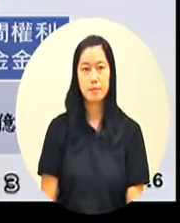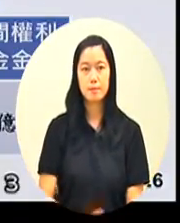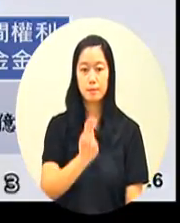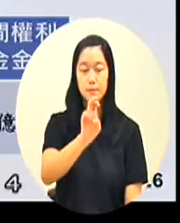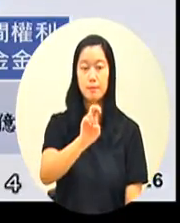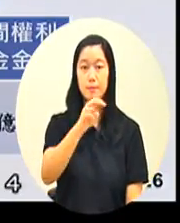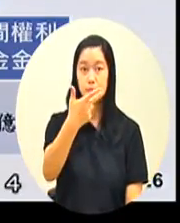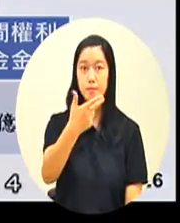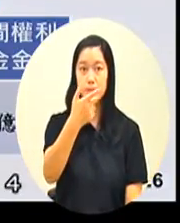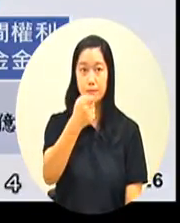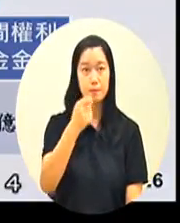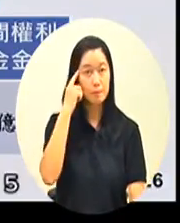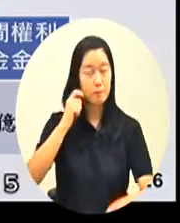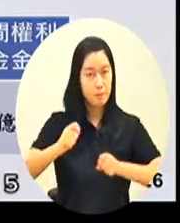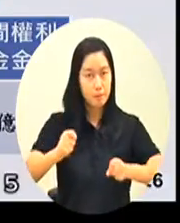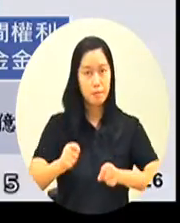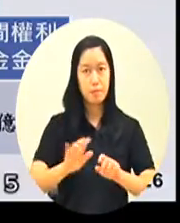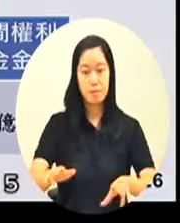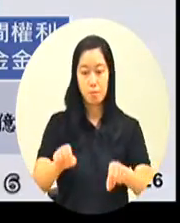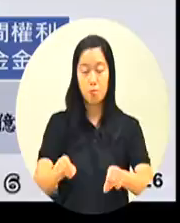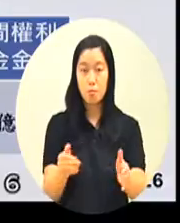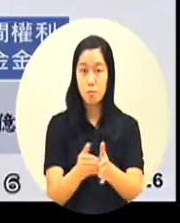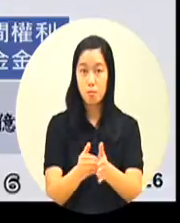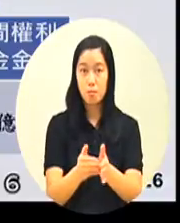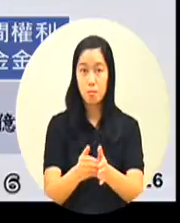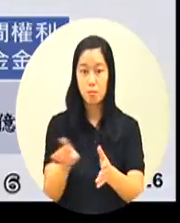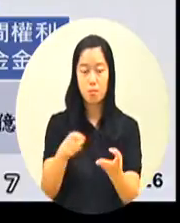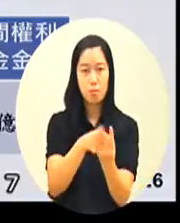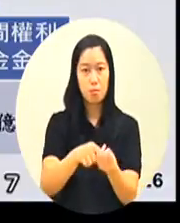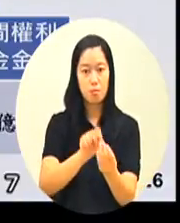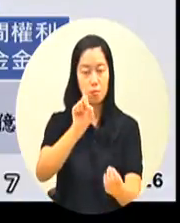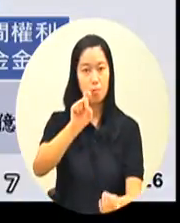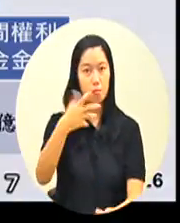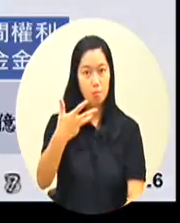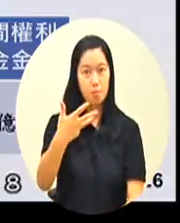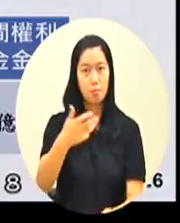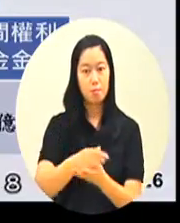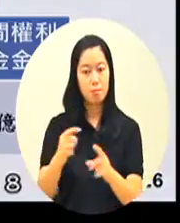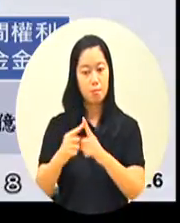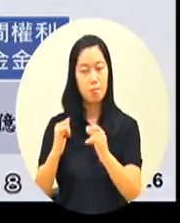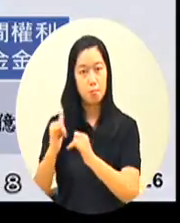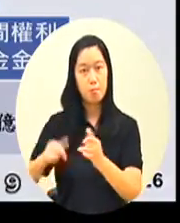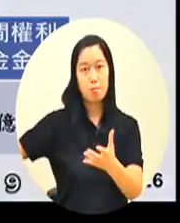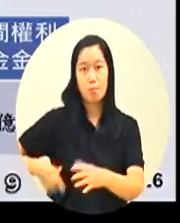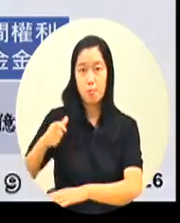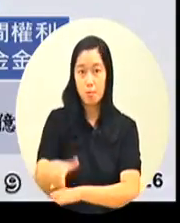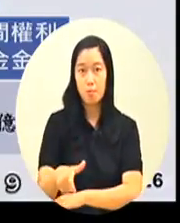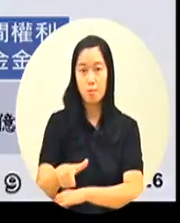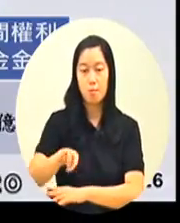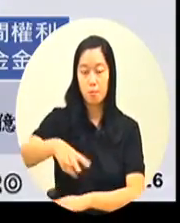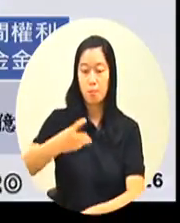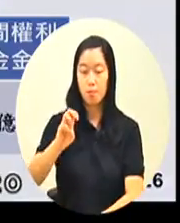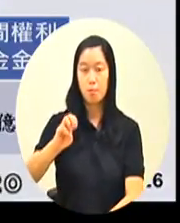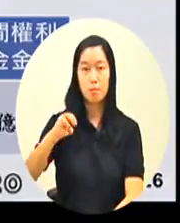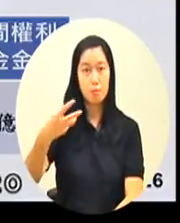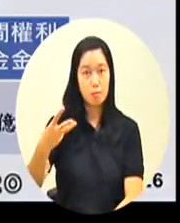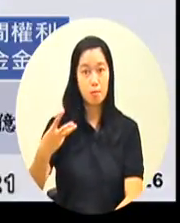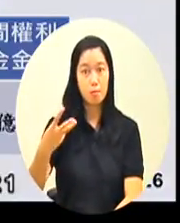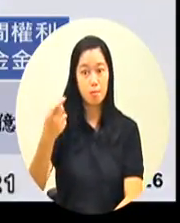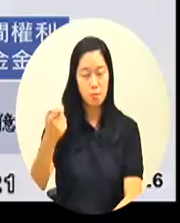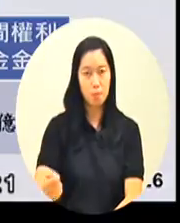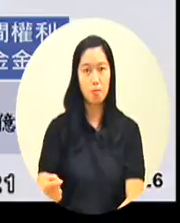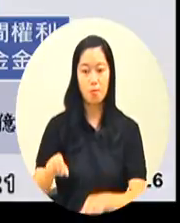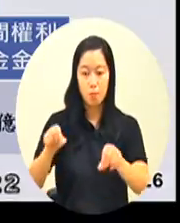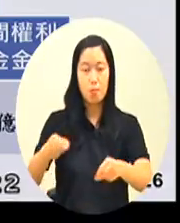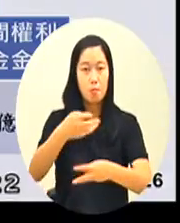27案，那已经签约的促参案一共有18件，民间投资的金额有303亿，那合约期间的